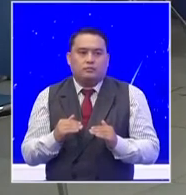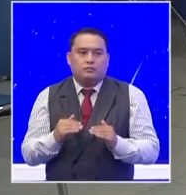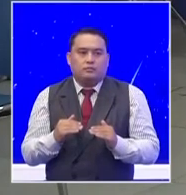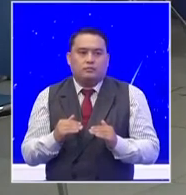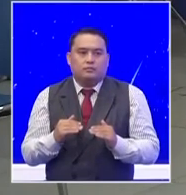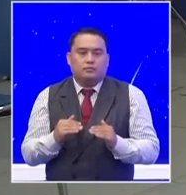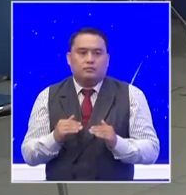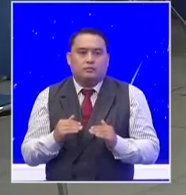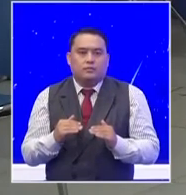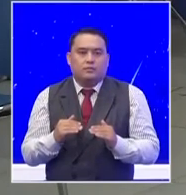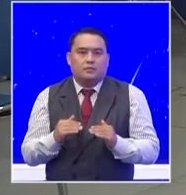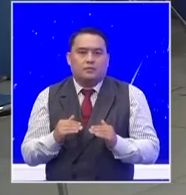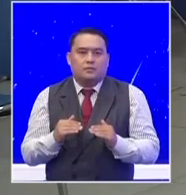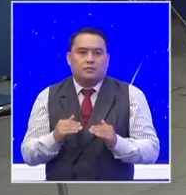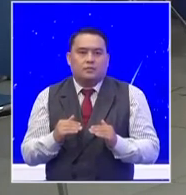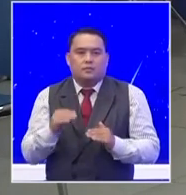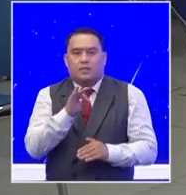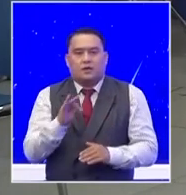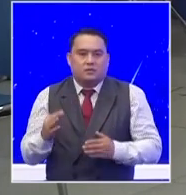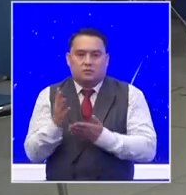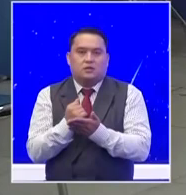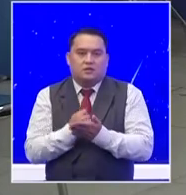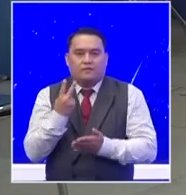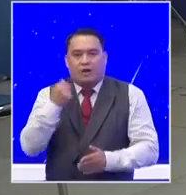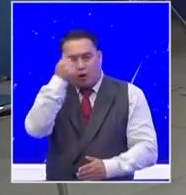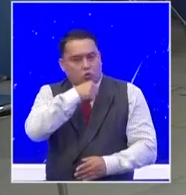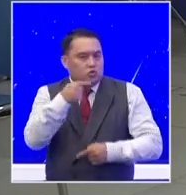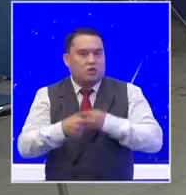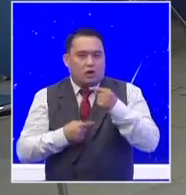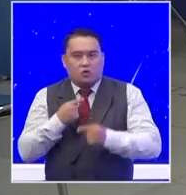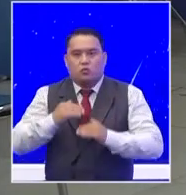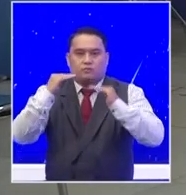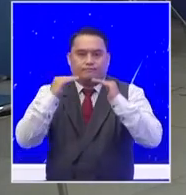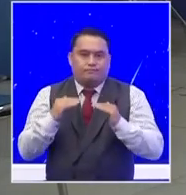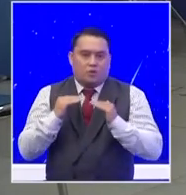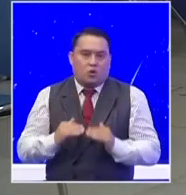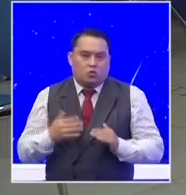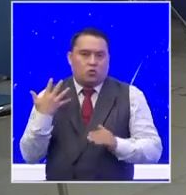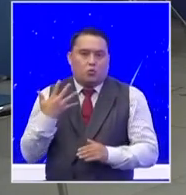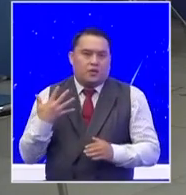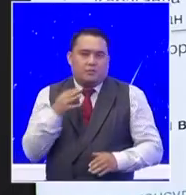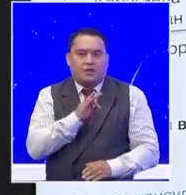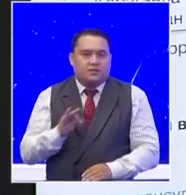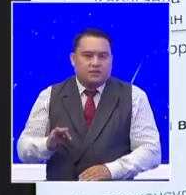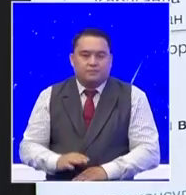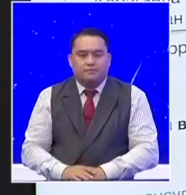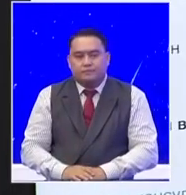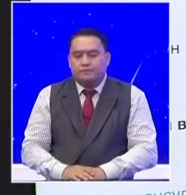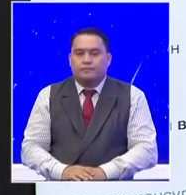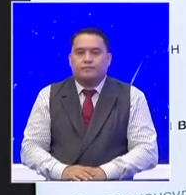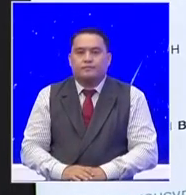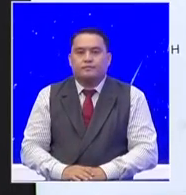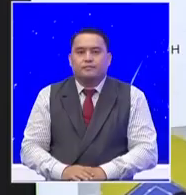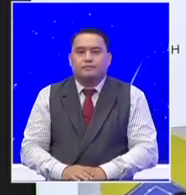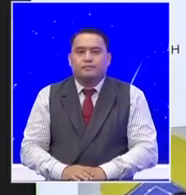программе «Нурлы жер». Процент сохраняется 2 года, через 2 года процент он понижается до 5%. Одно из